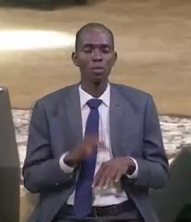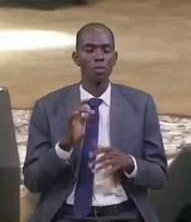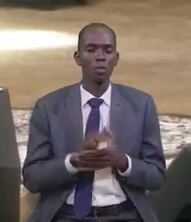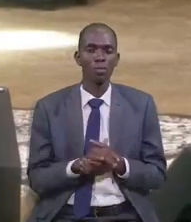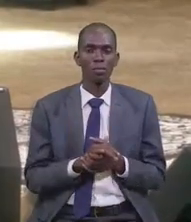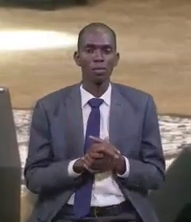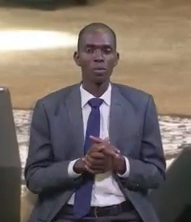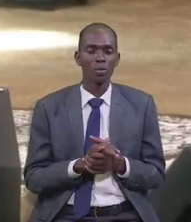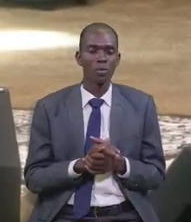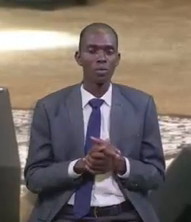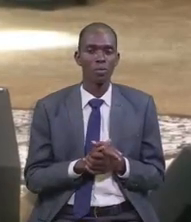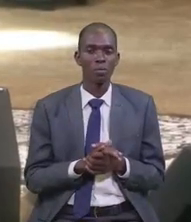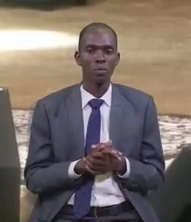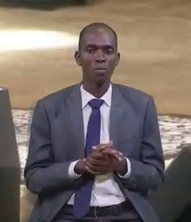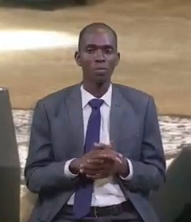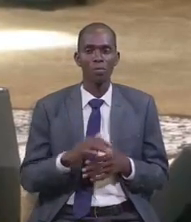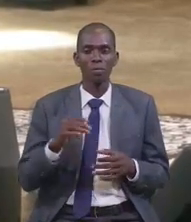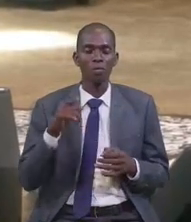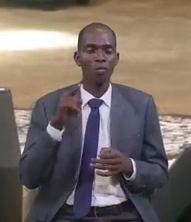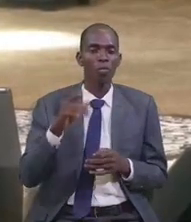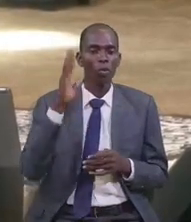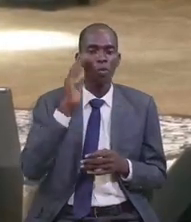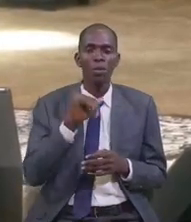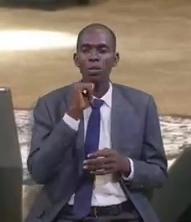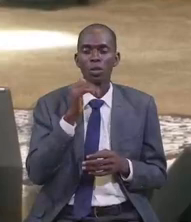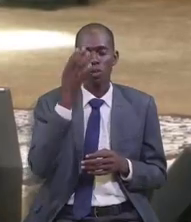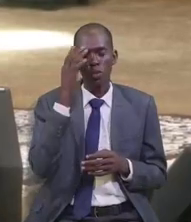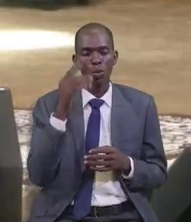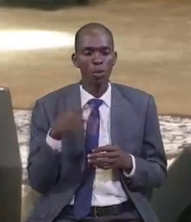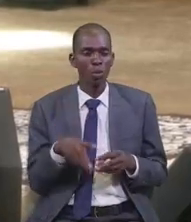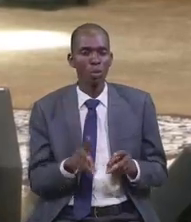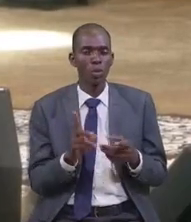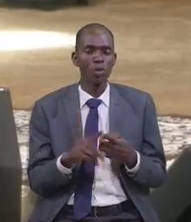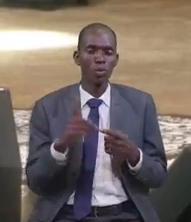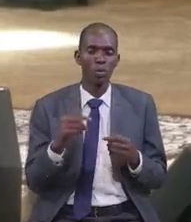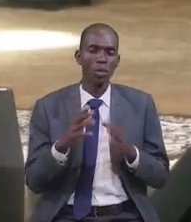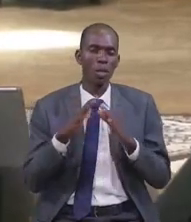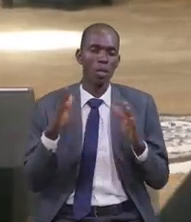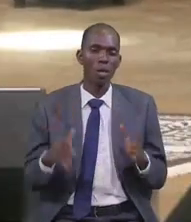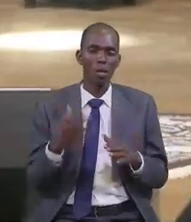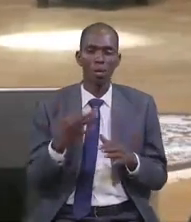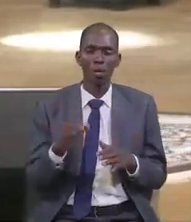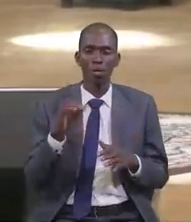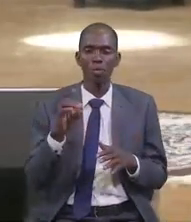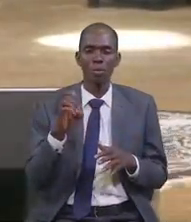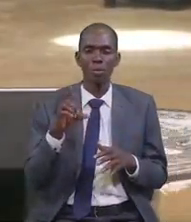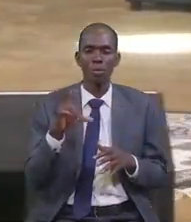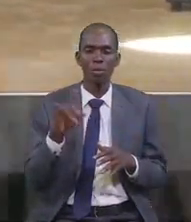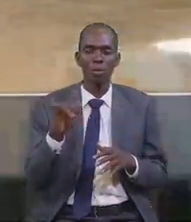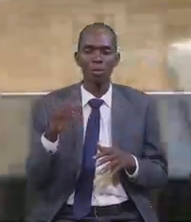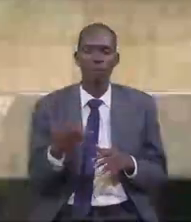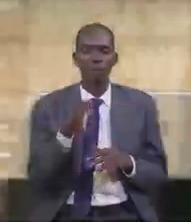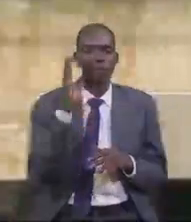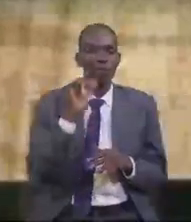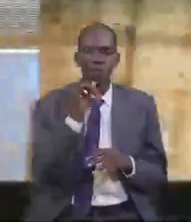pas connaître la voie à votre maison. Il ne doit même pas connaître, vous n'allez pas connaître le chemin à la maison de Delila, vous n'allez pas